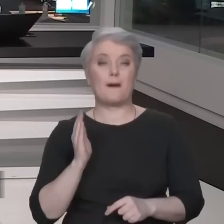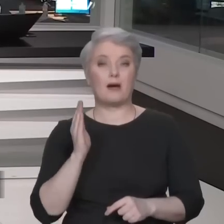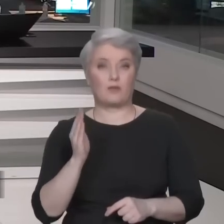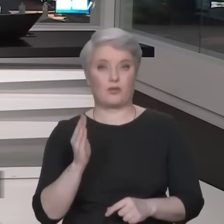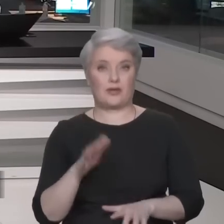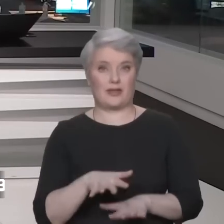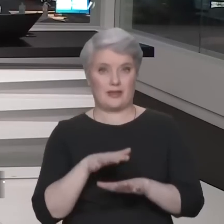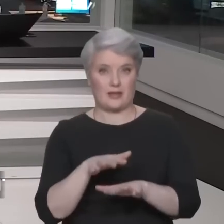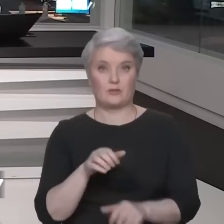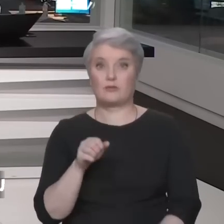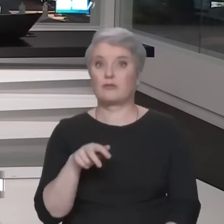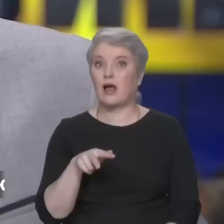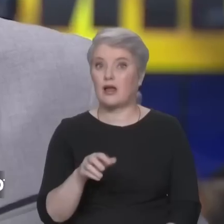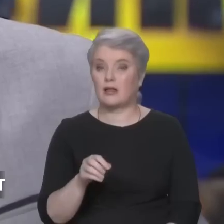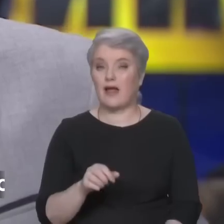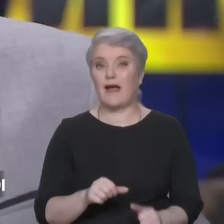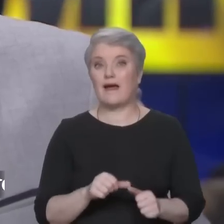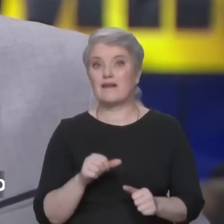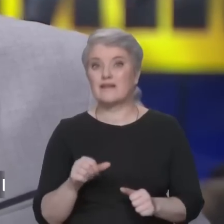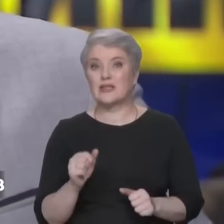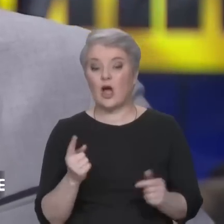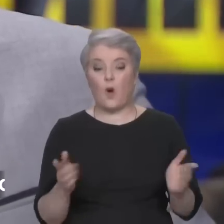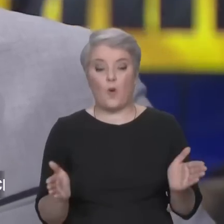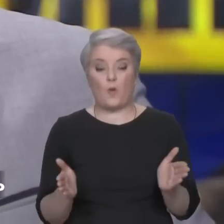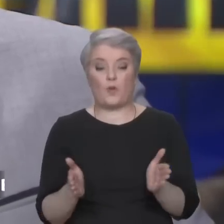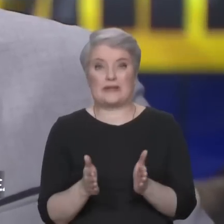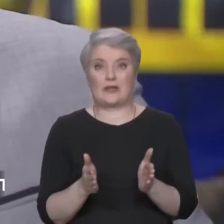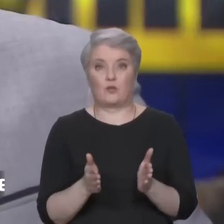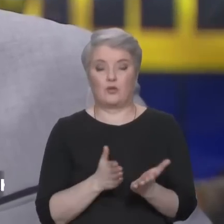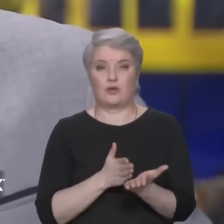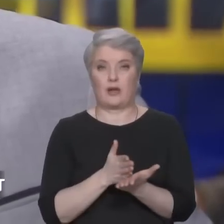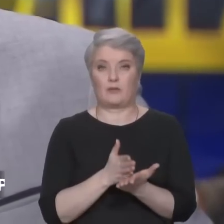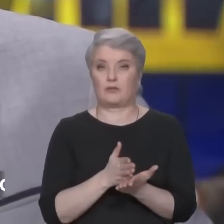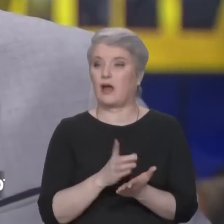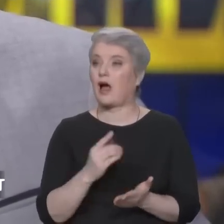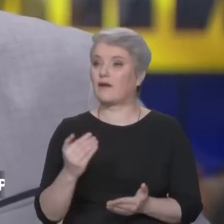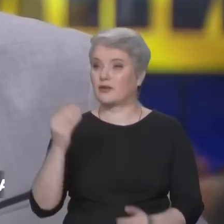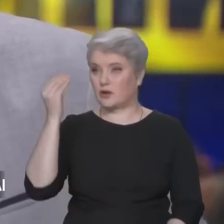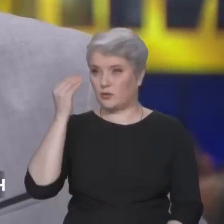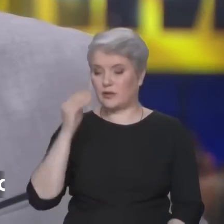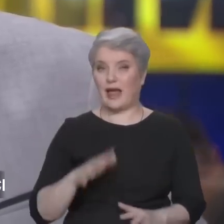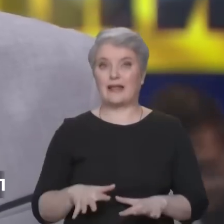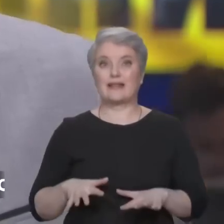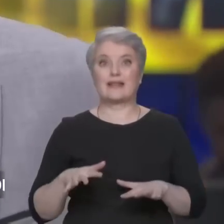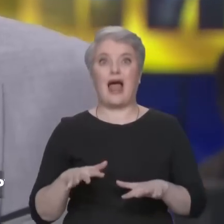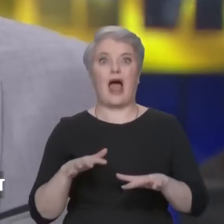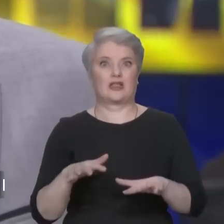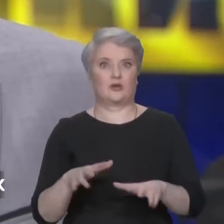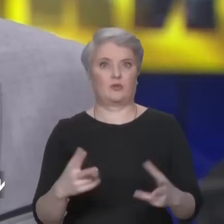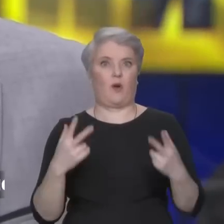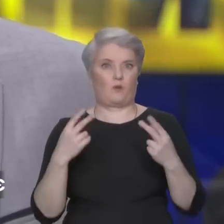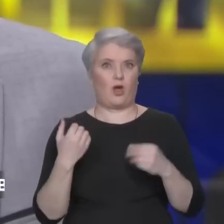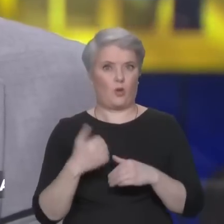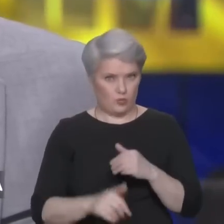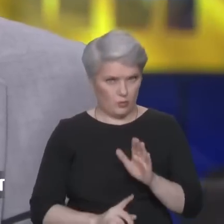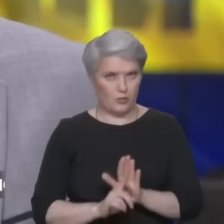наступ. Але, знову ж таки, виключно по якомусь вузькому напрямку. А от як ви думаєте, от той наступ, а він дійсно вже почався чи ні? Тому що ми бачили